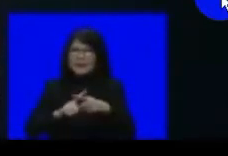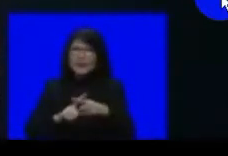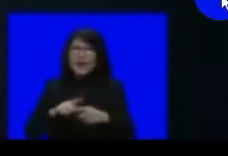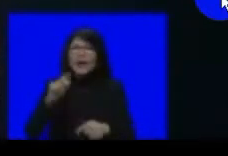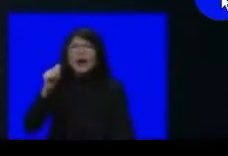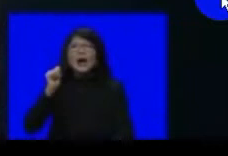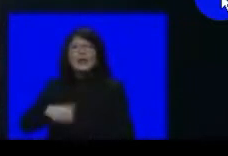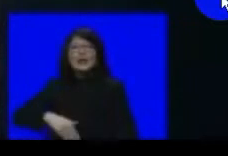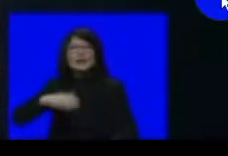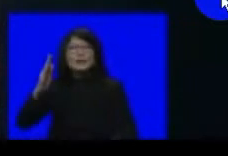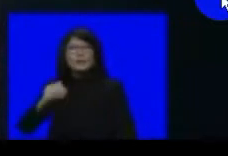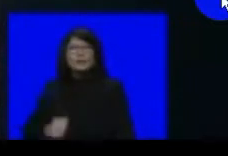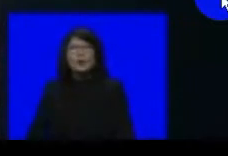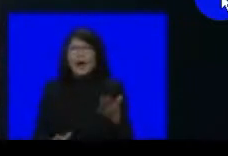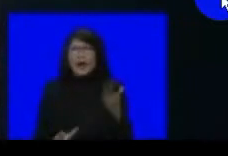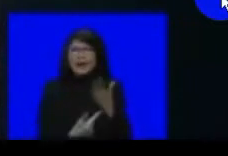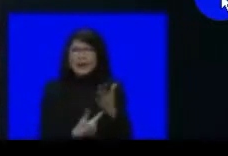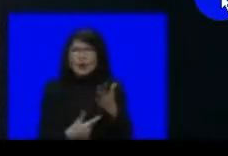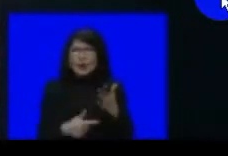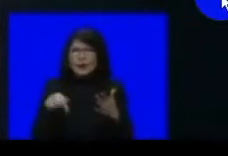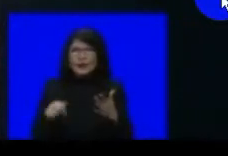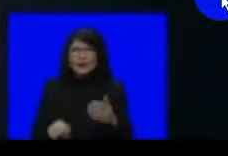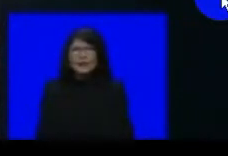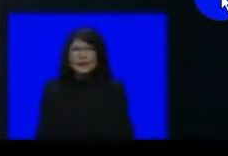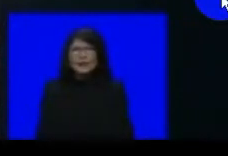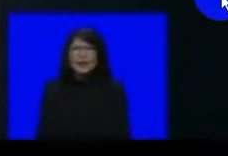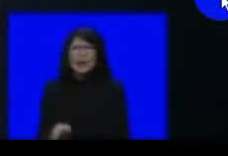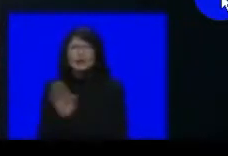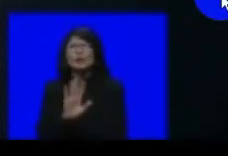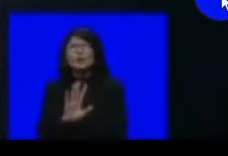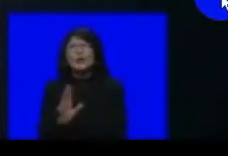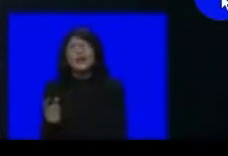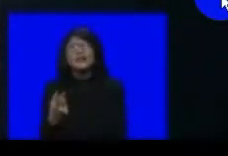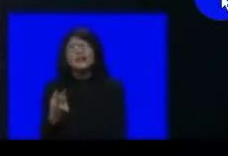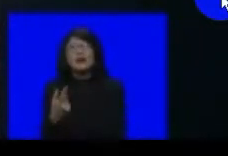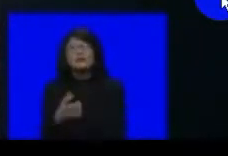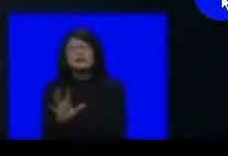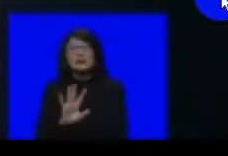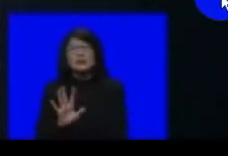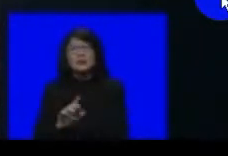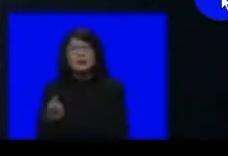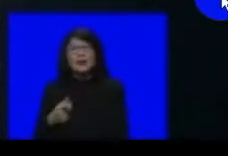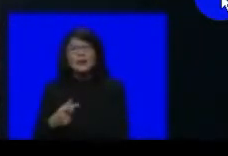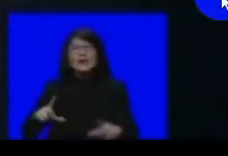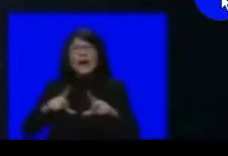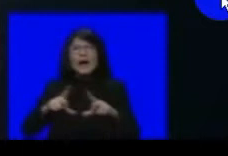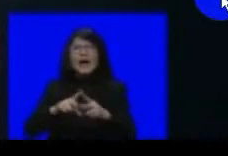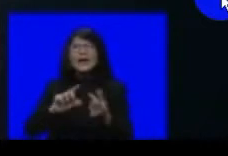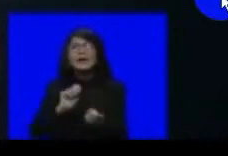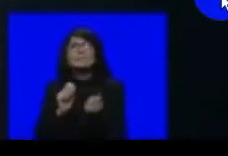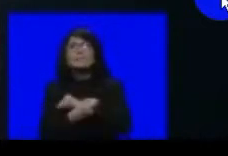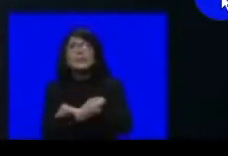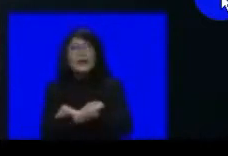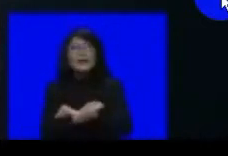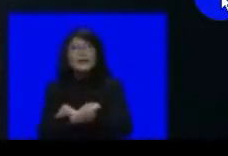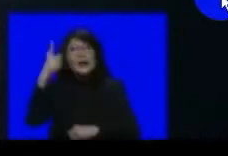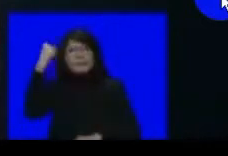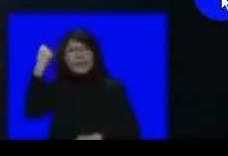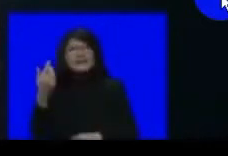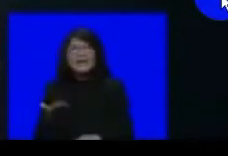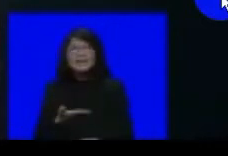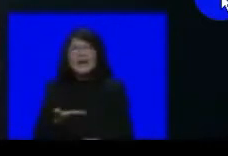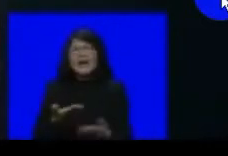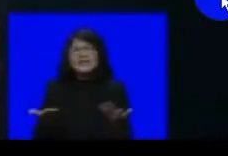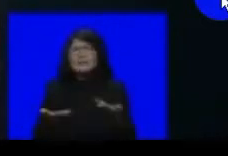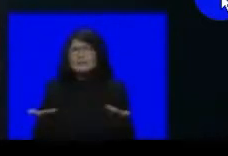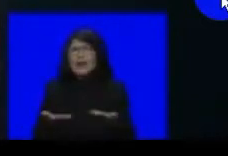agar lebih bahwa teknologi ini bukan sekedar alat pengganti belajar yang biasa,